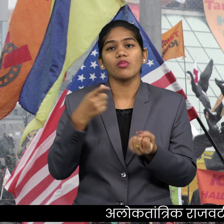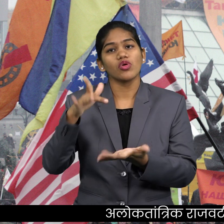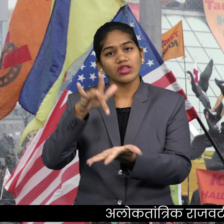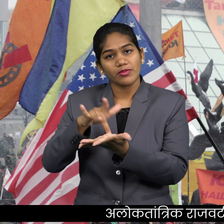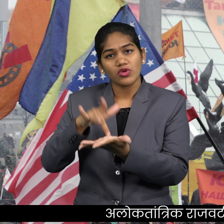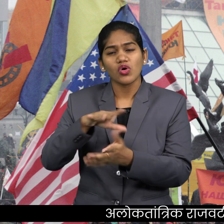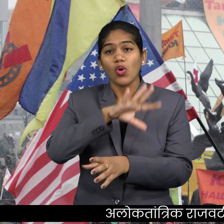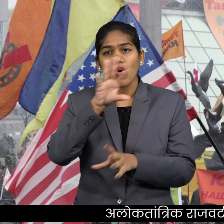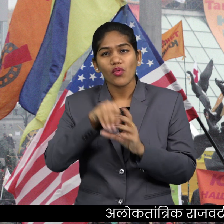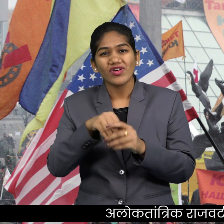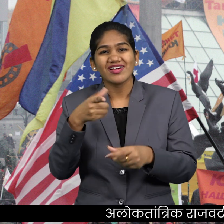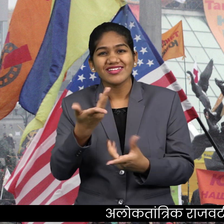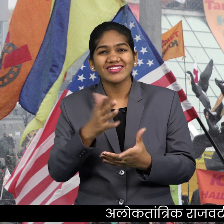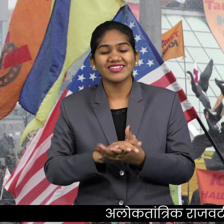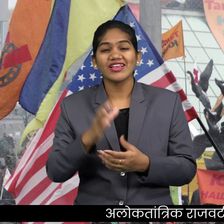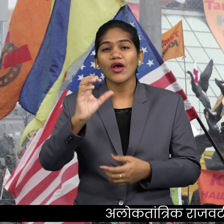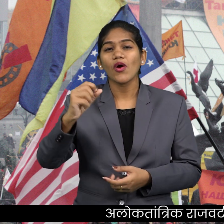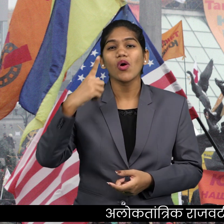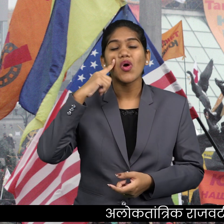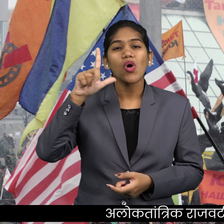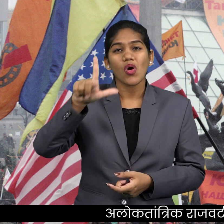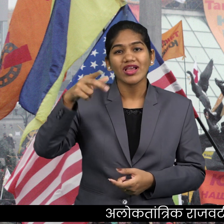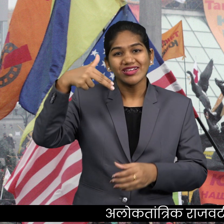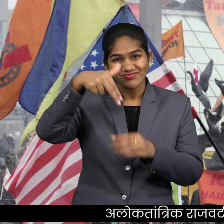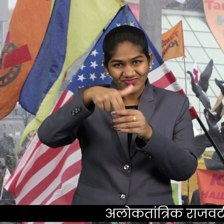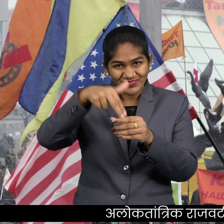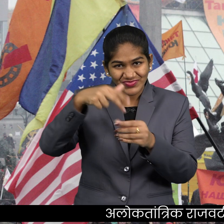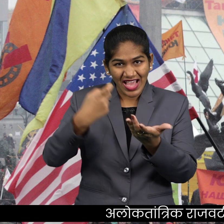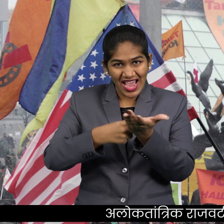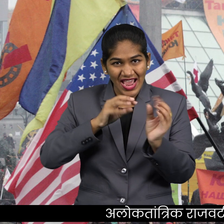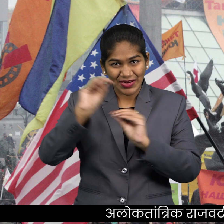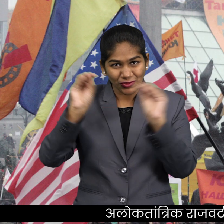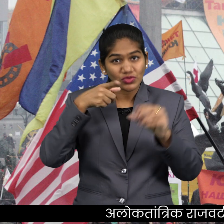अलोकतांत्रिक राजवटीला प्रणाली अमेरिकेचे समर्थन.